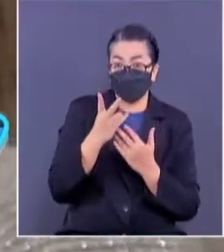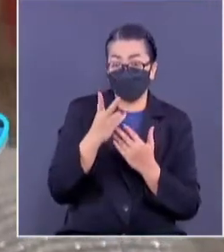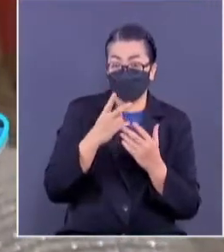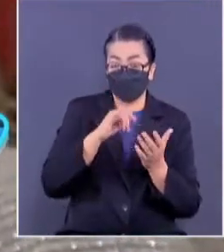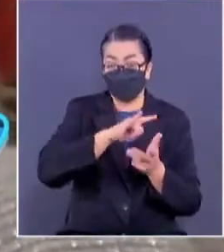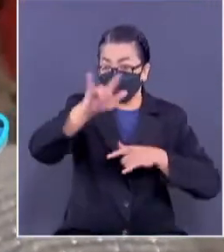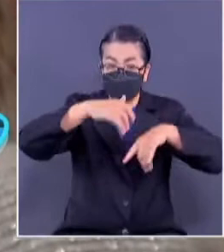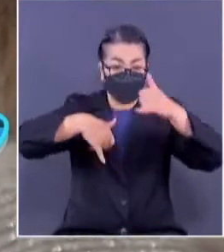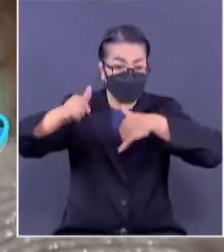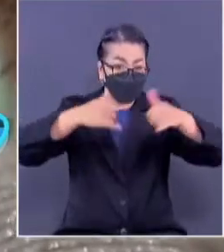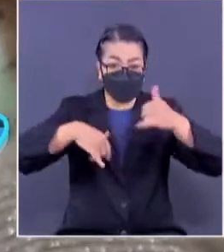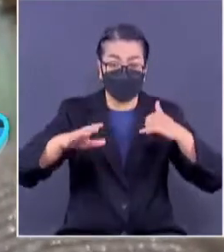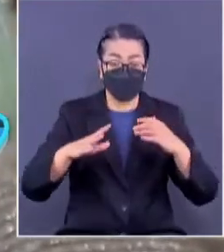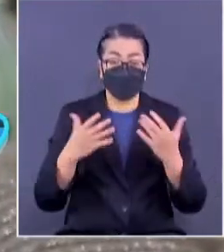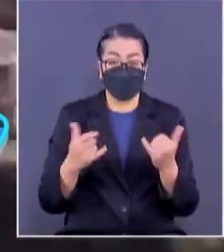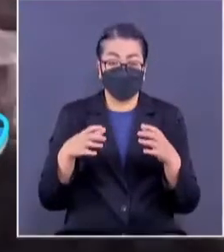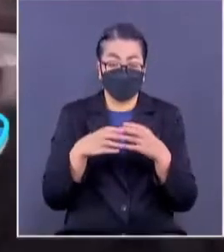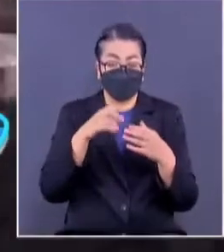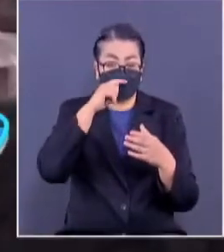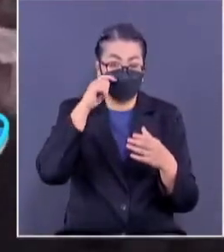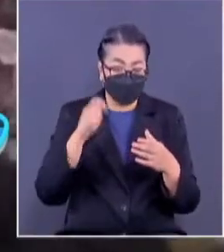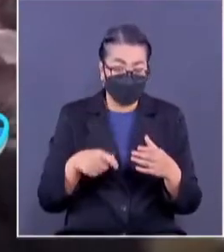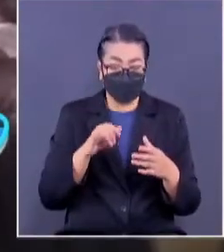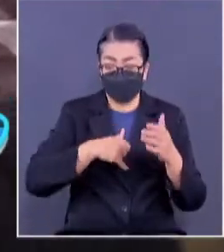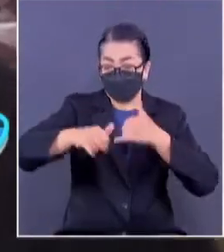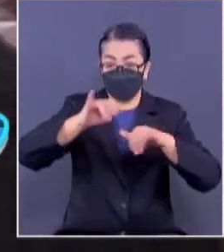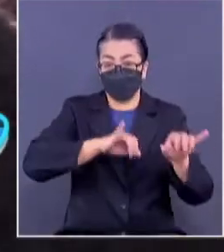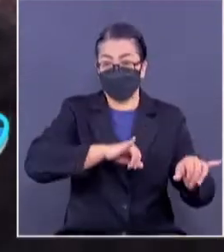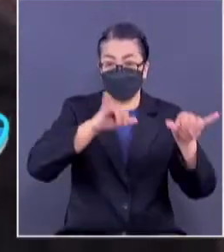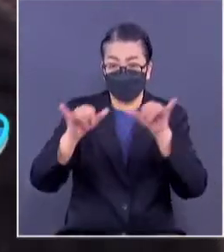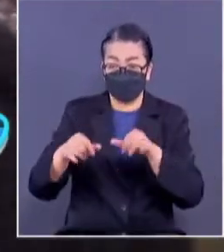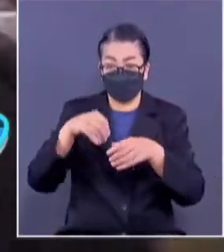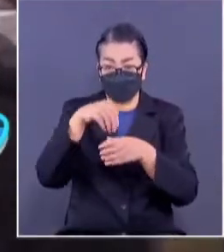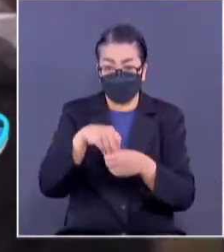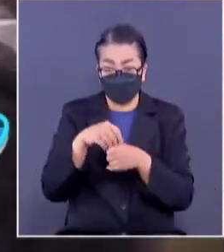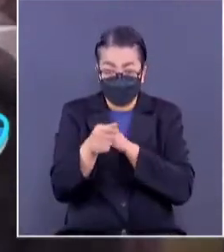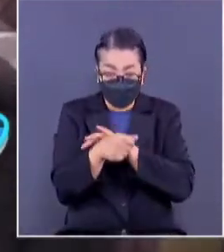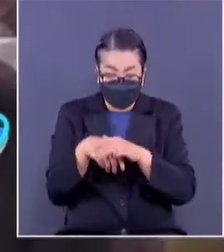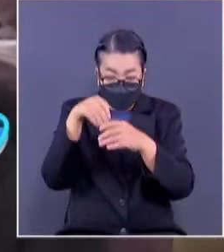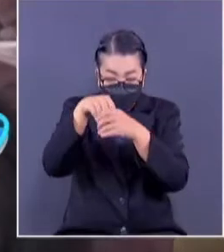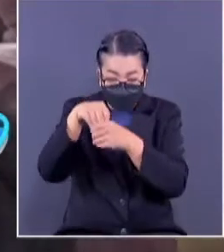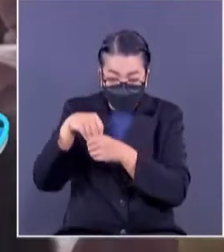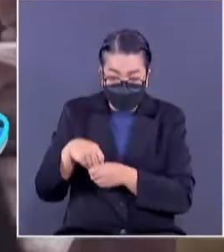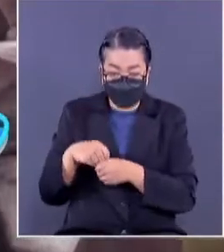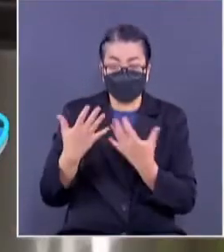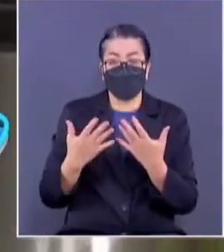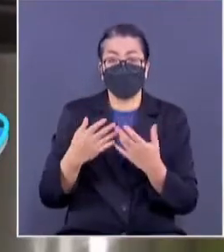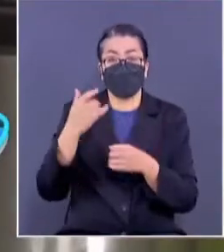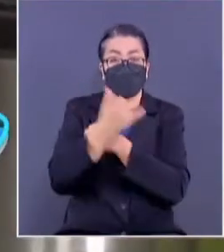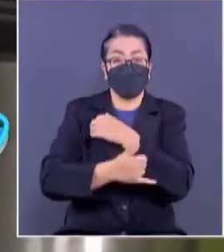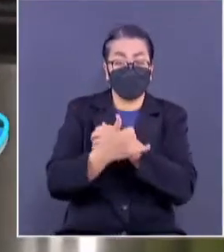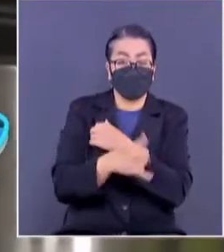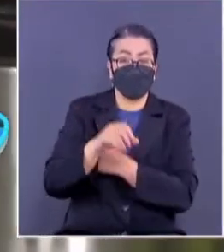รัสเซียปกยูเครนชาวยูเครนส่วนใหญ่ก็ต้องอพยพออกมาตามแนวชายแดนประเทศเพื่อนบ้านไม่ว่าจะเป็นทั้งๆการี่